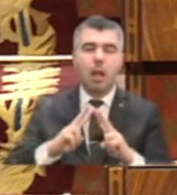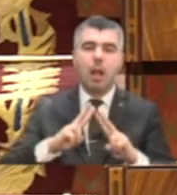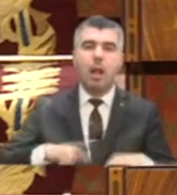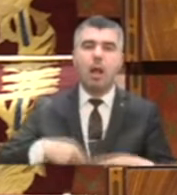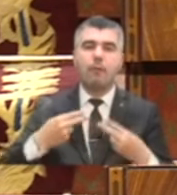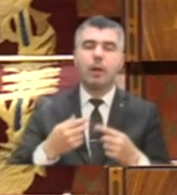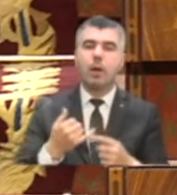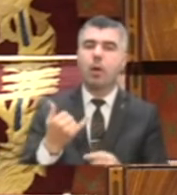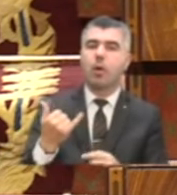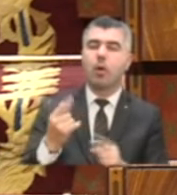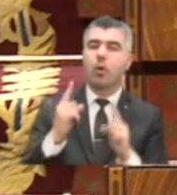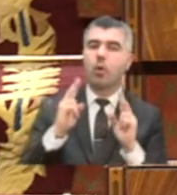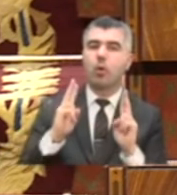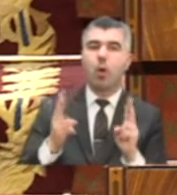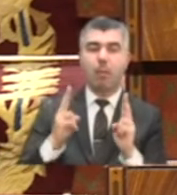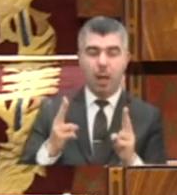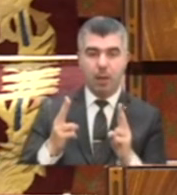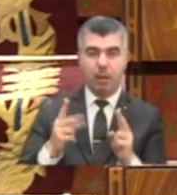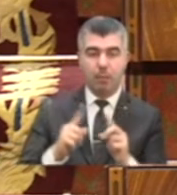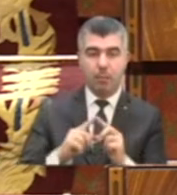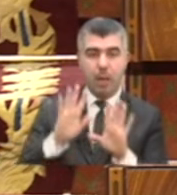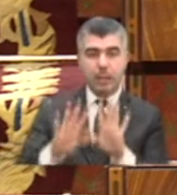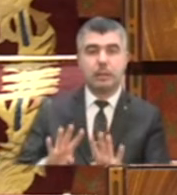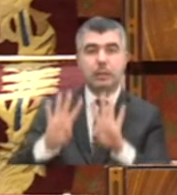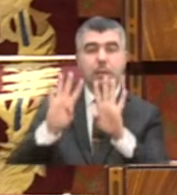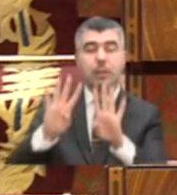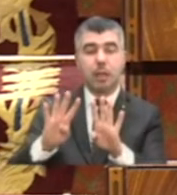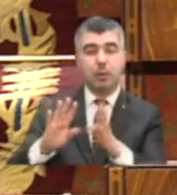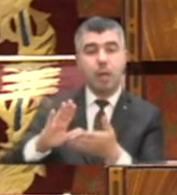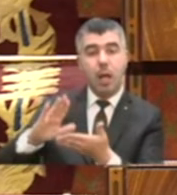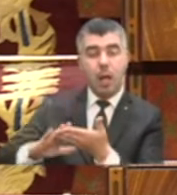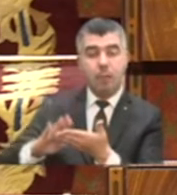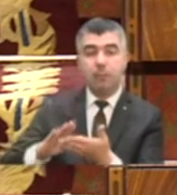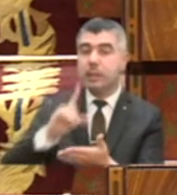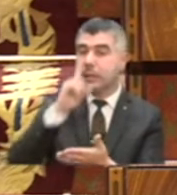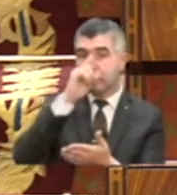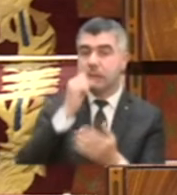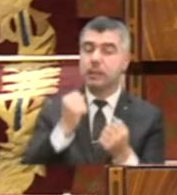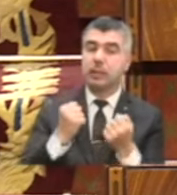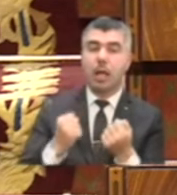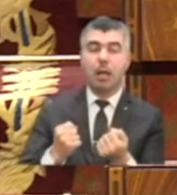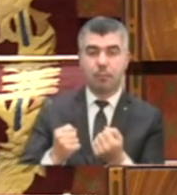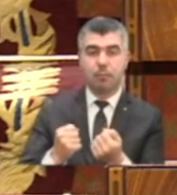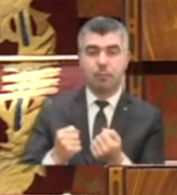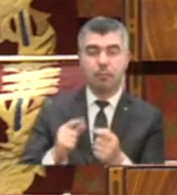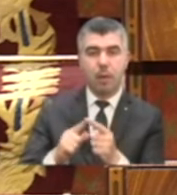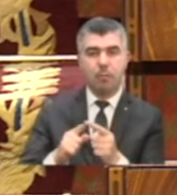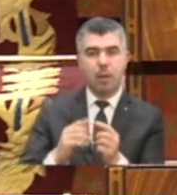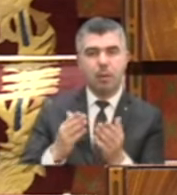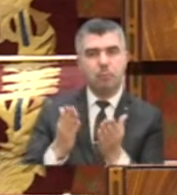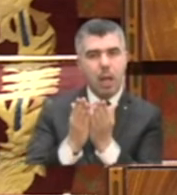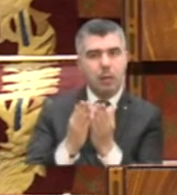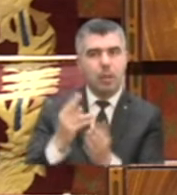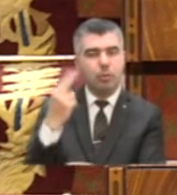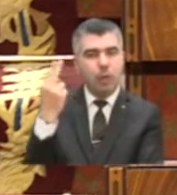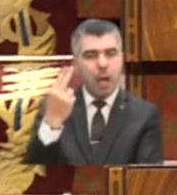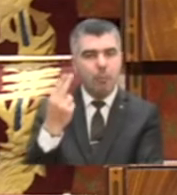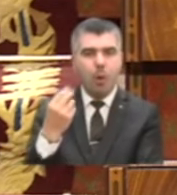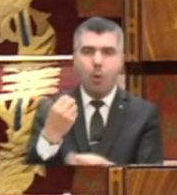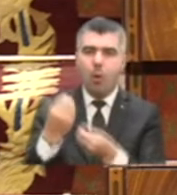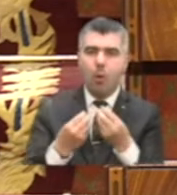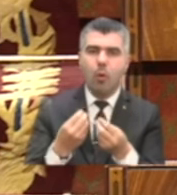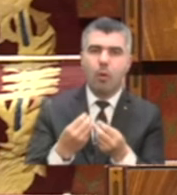خاصة وأن سن 18 سنة السيدة الوزيرة هو سن حساس، لكنه أيضا سن لمواطنين مواصلة الدراسة الجامعية أو